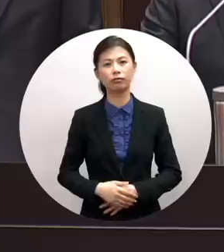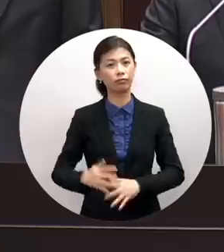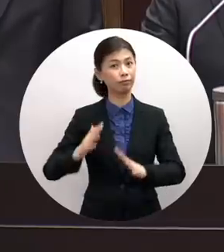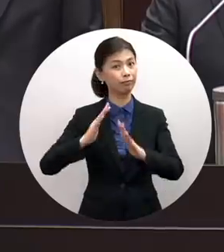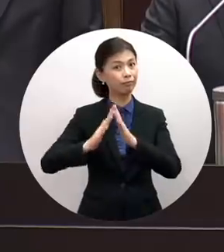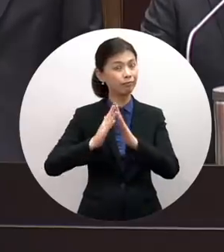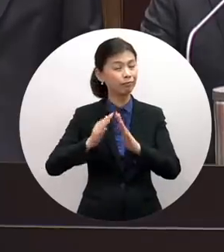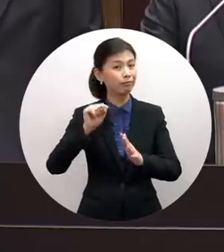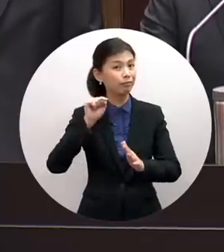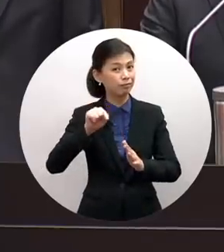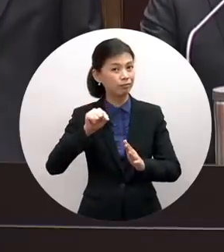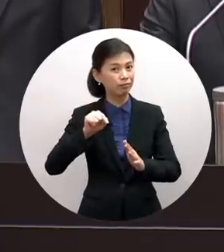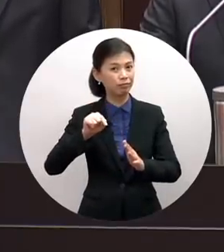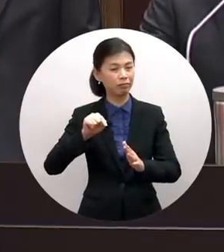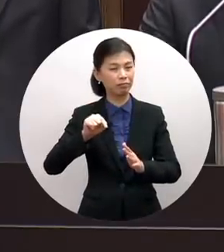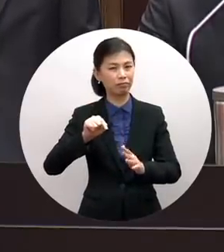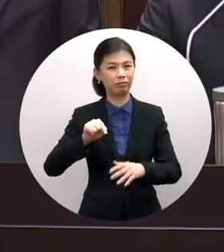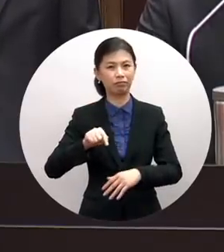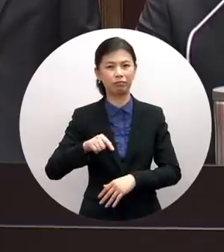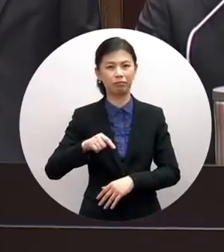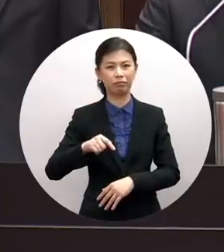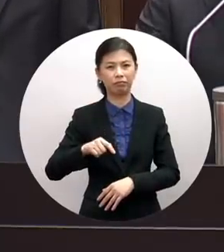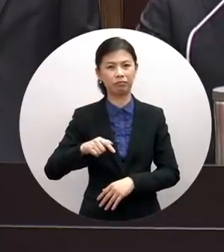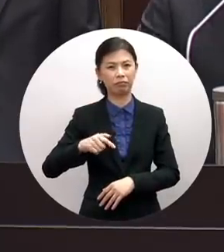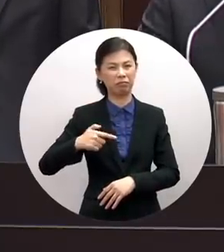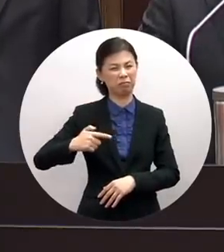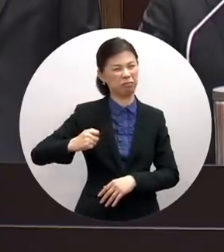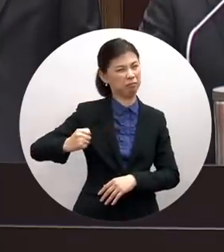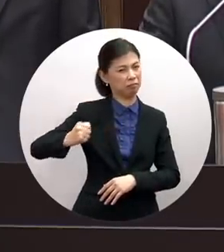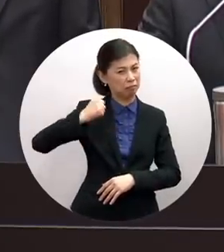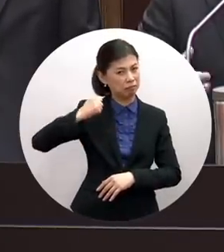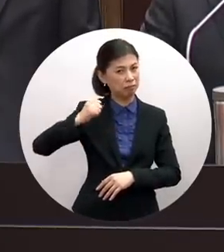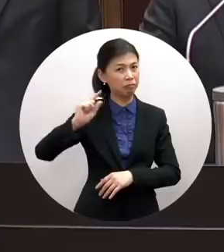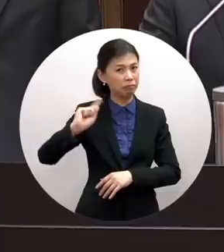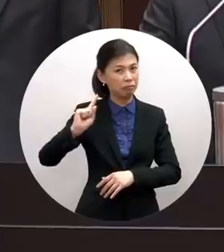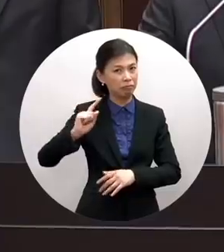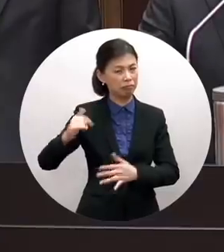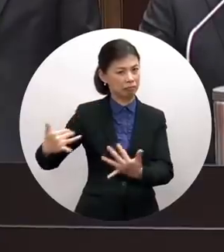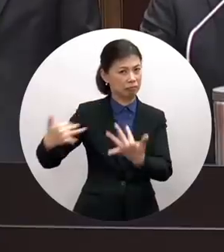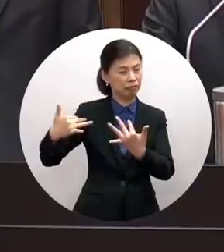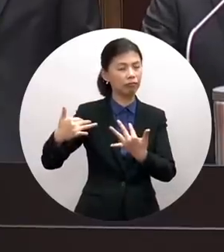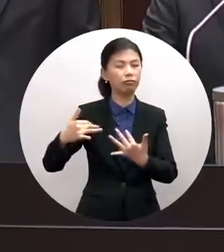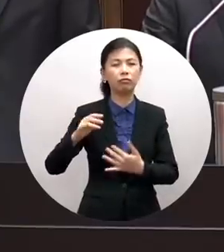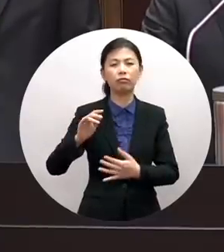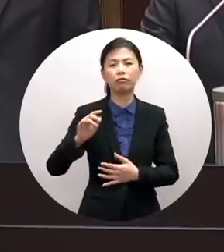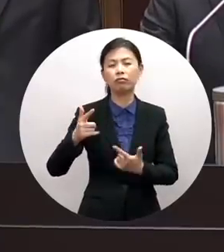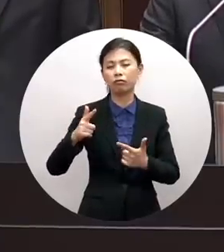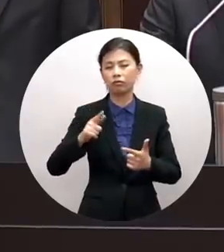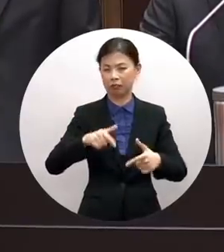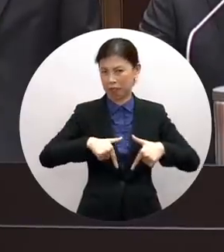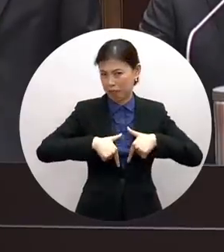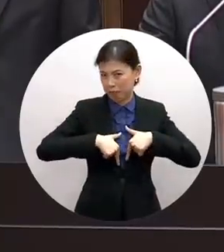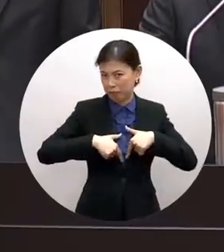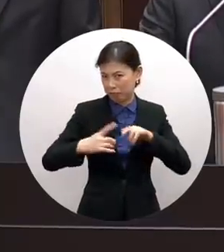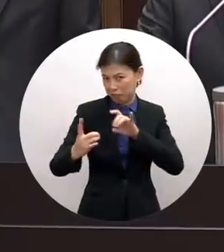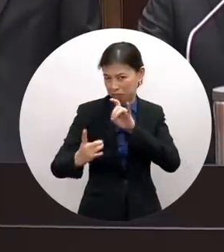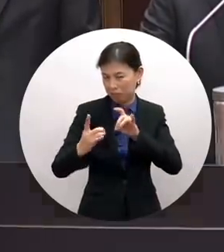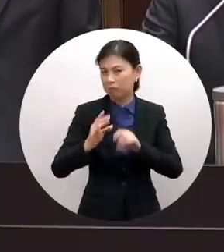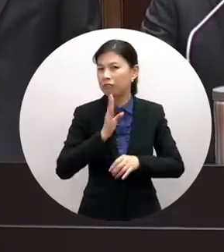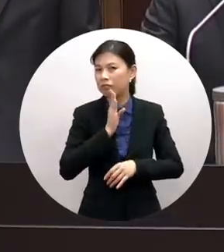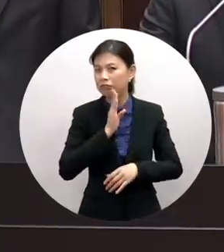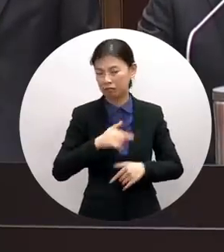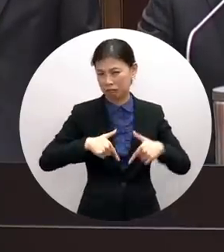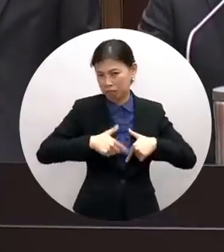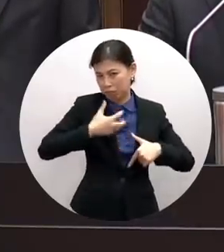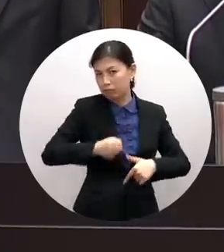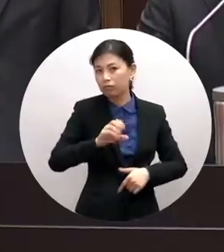争最强不是只有武力，而是心防。最强的国防就是心防。至